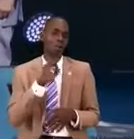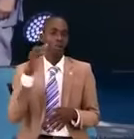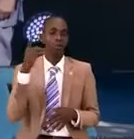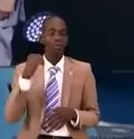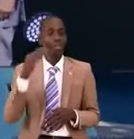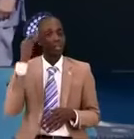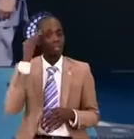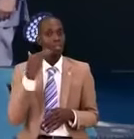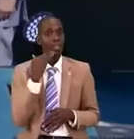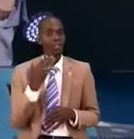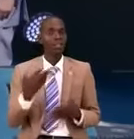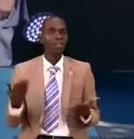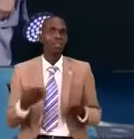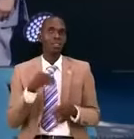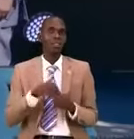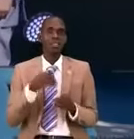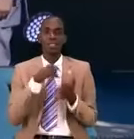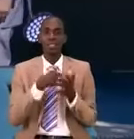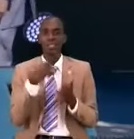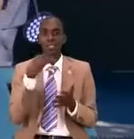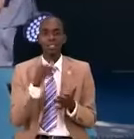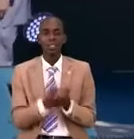était mort